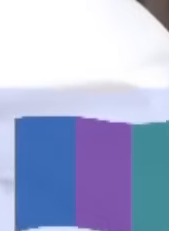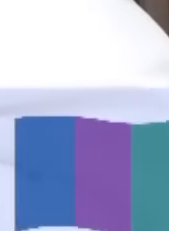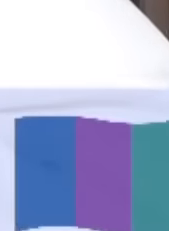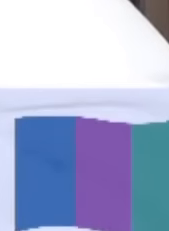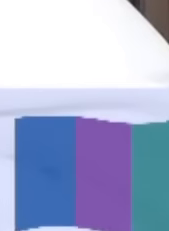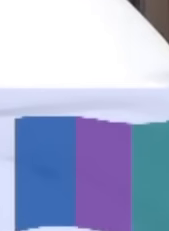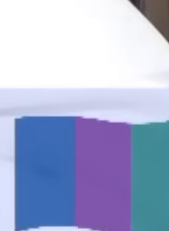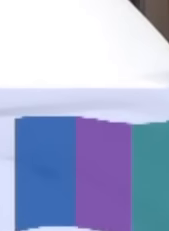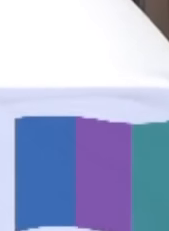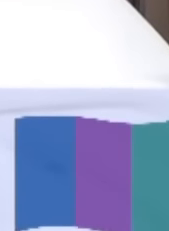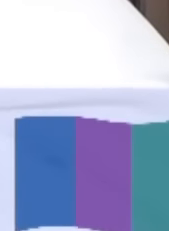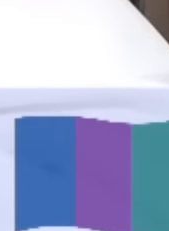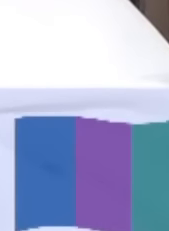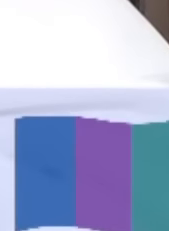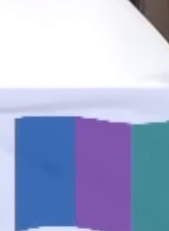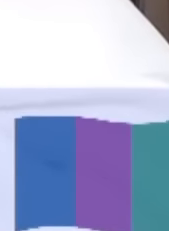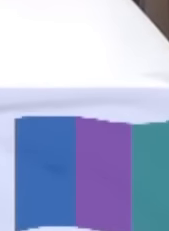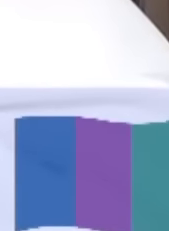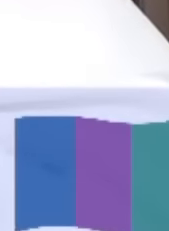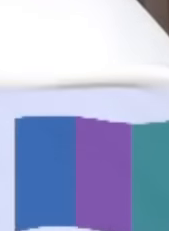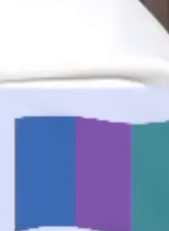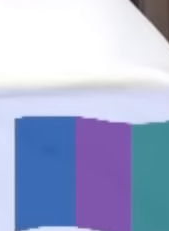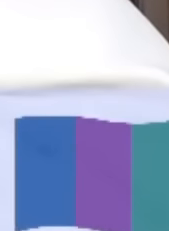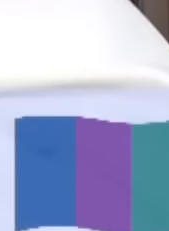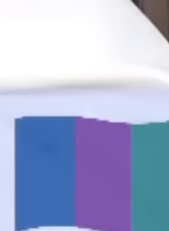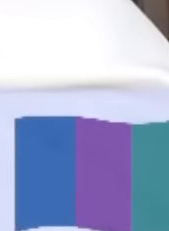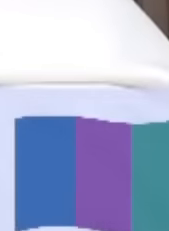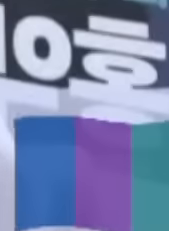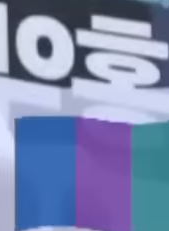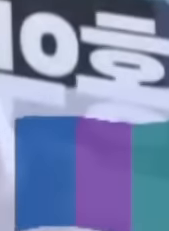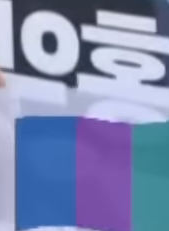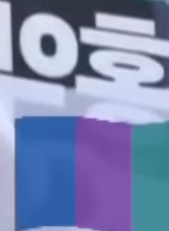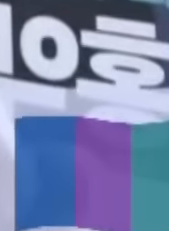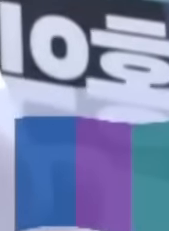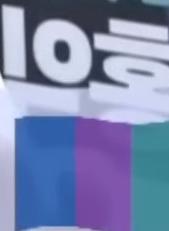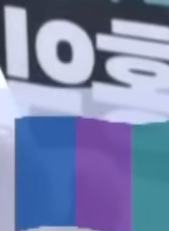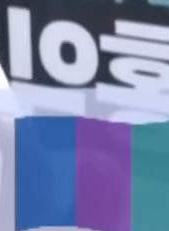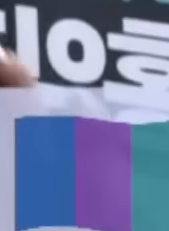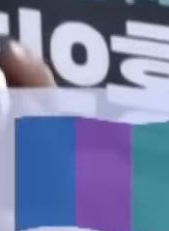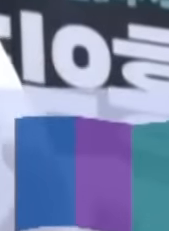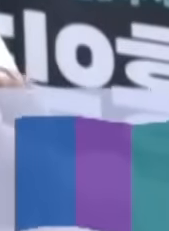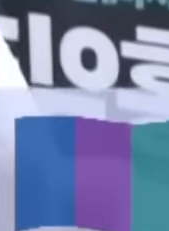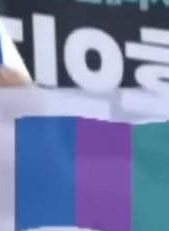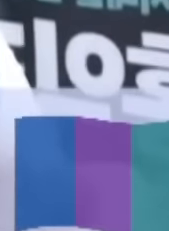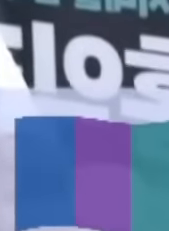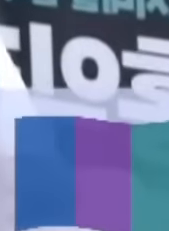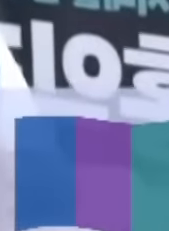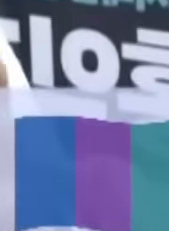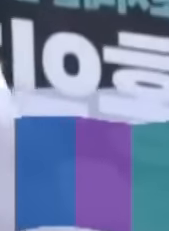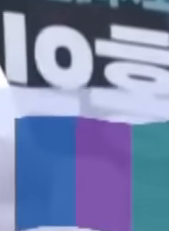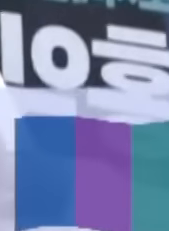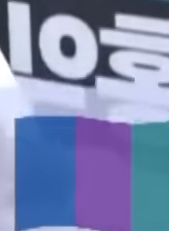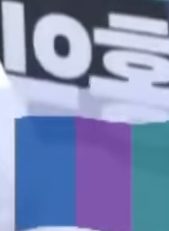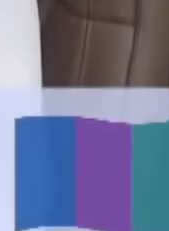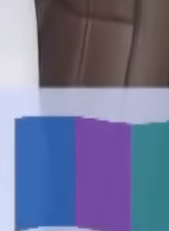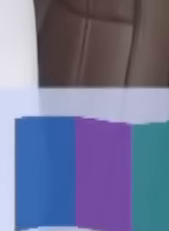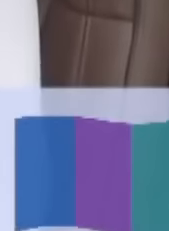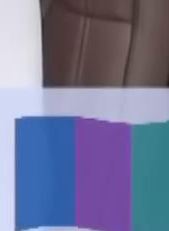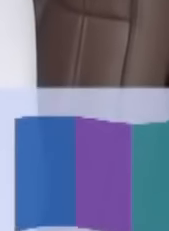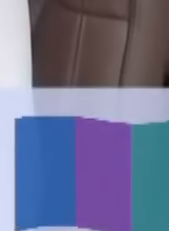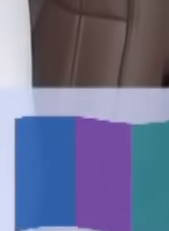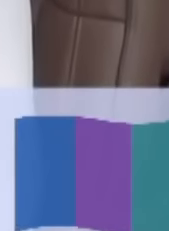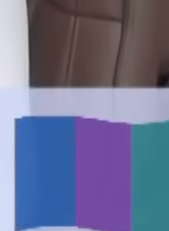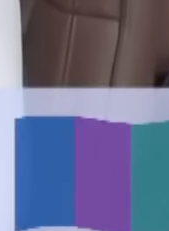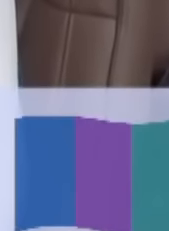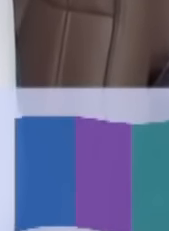이런 것들이 불거지면서 또 주가 조작 문제 등등 이런 문제가 하나도 해결이 안 되고 국민적 의구심만 증폭됐고요.